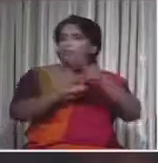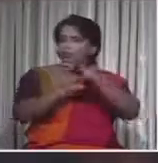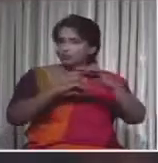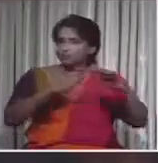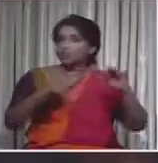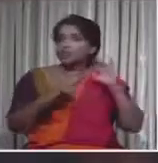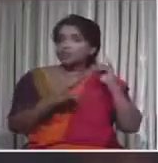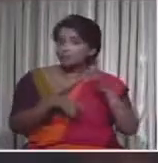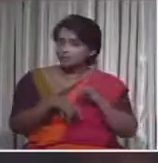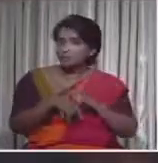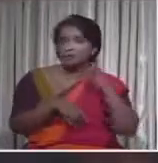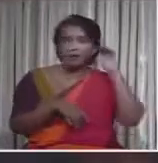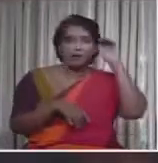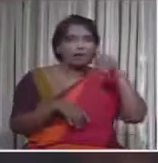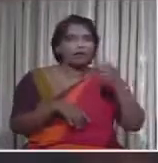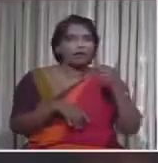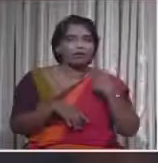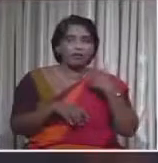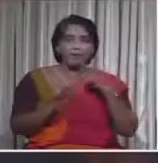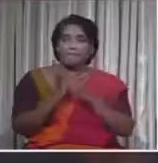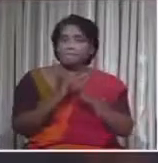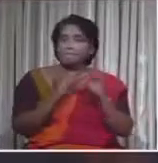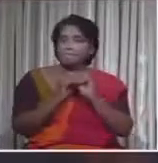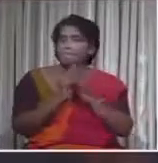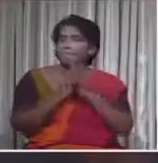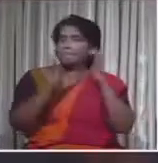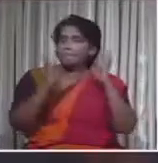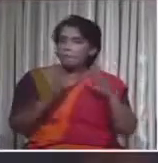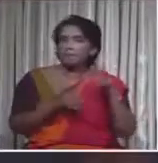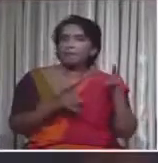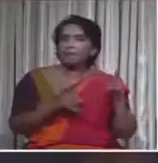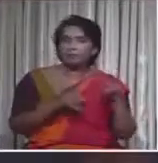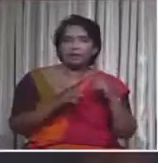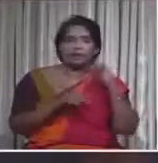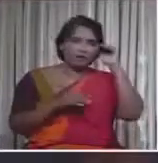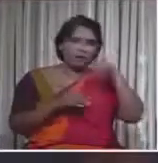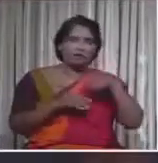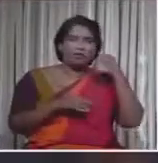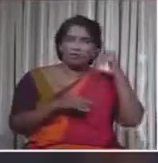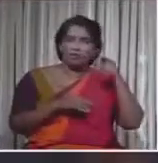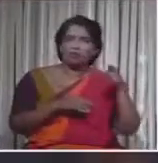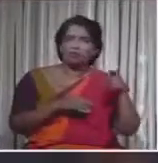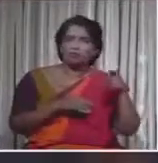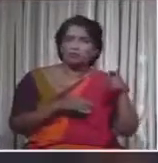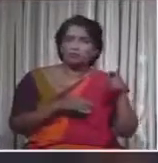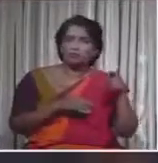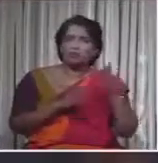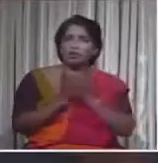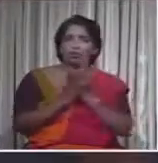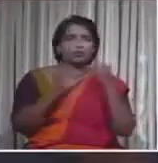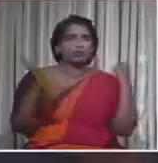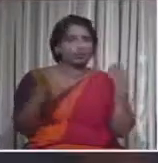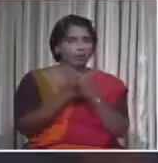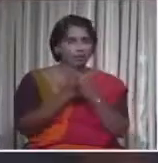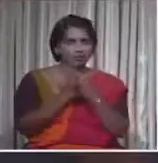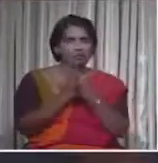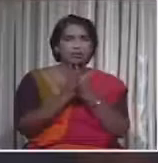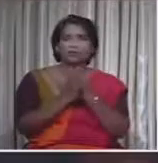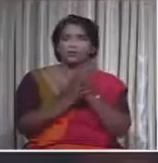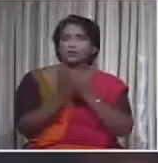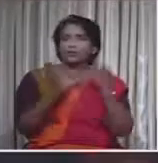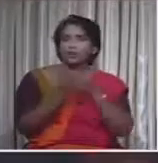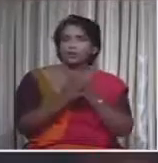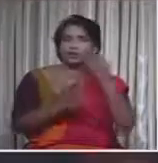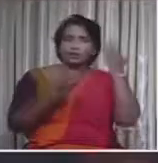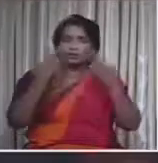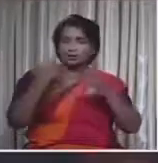සමහර අවස්ථාවල වනාලි අපි දැක්කා මාධ්‍ය තුලනුත් විශාල වශයෙන් වනාලි කෝච්චිවල වැදිලා දුම්රිය වැදිලා